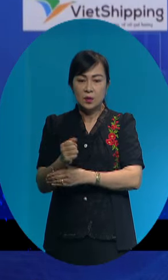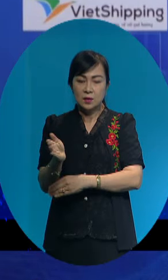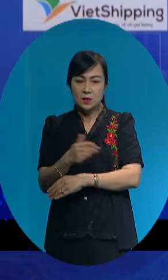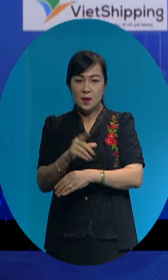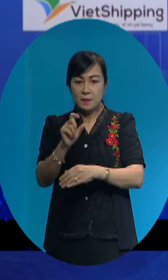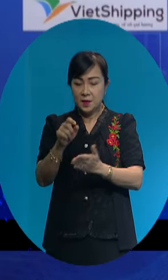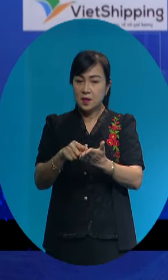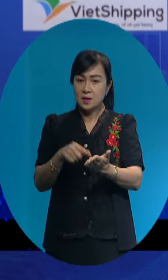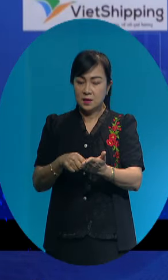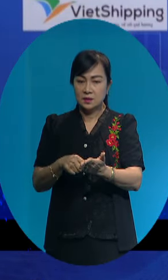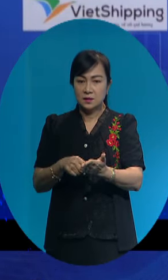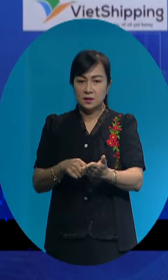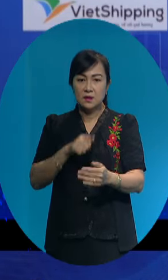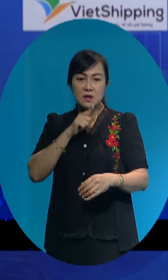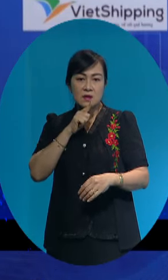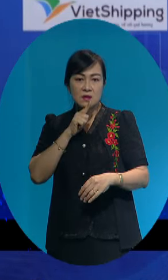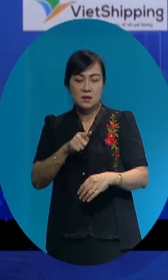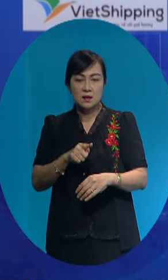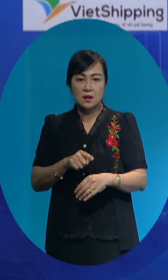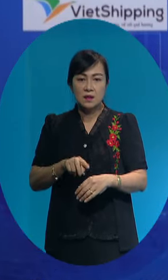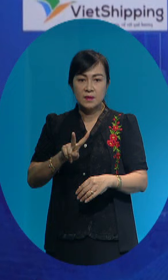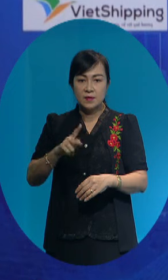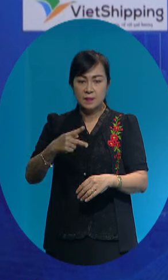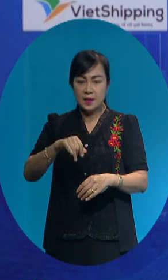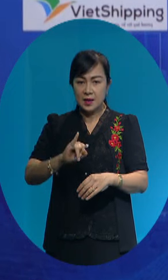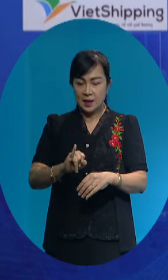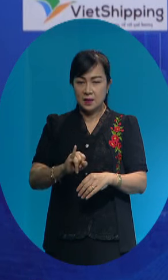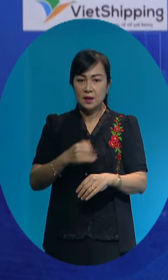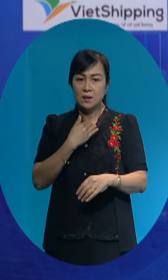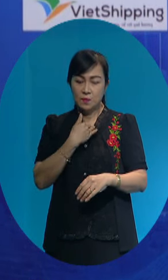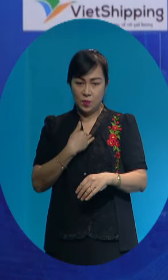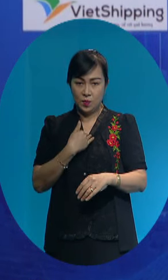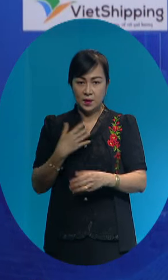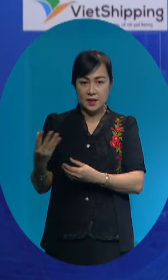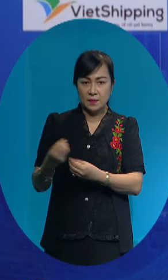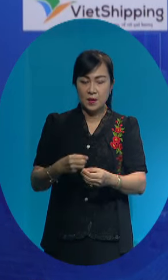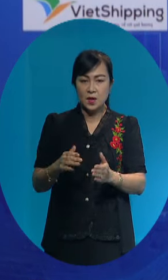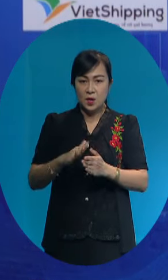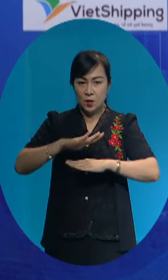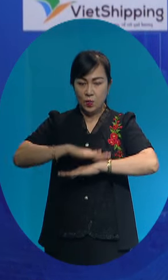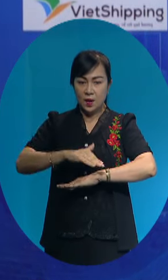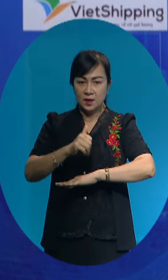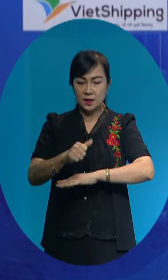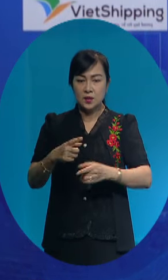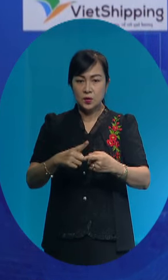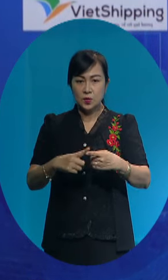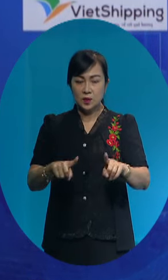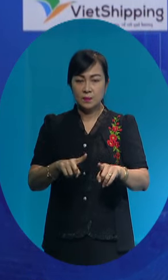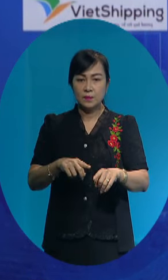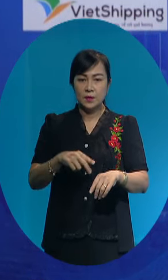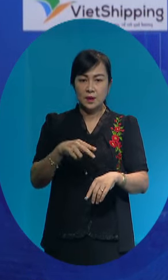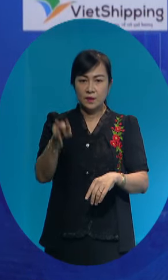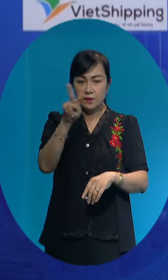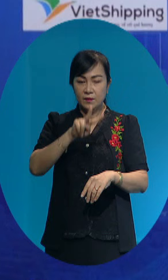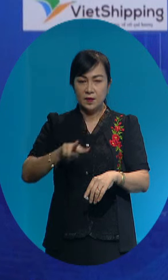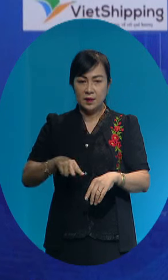lần và thực sự vbi ban tổ chức vbi Global mong muốn đem lại nhiều sự hiệu quả nhất cho các doanh nghiệp của người Việt Chúng Ta trên